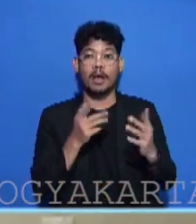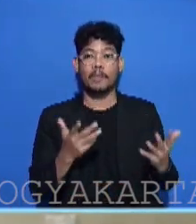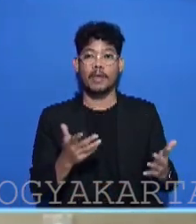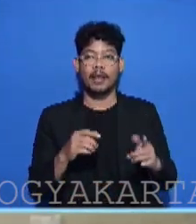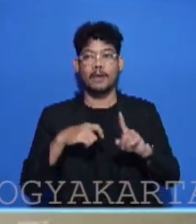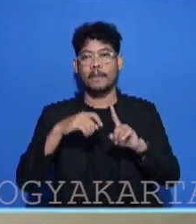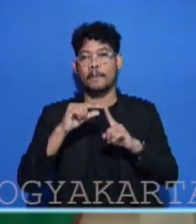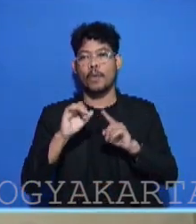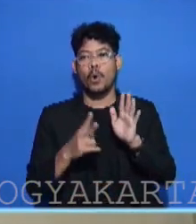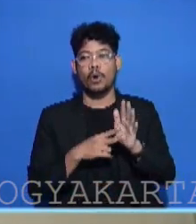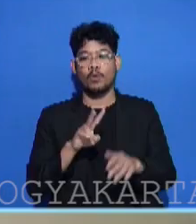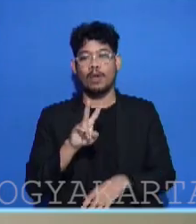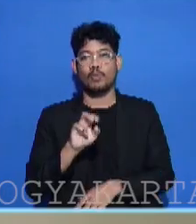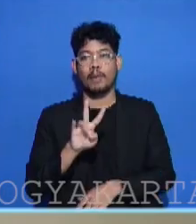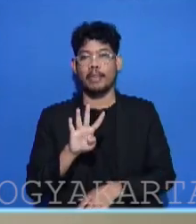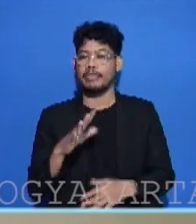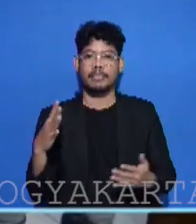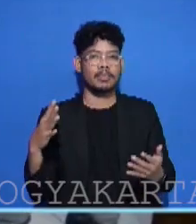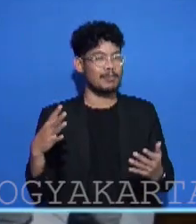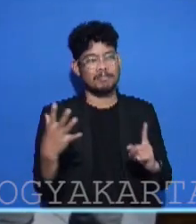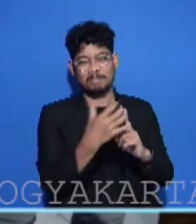Pon 2024 lebih besar